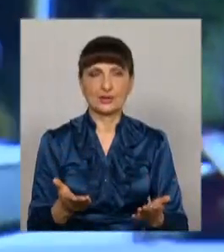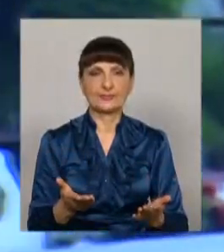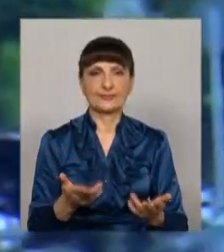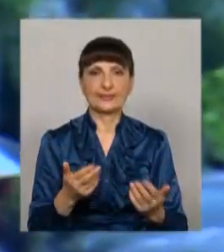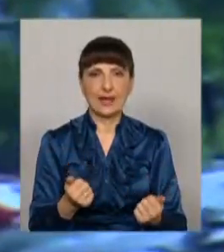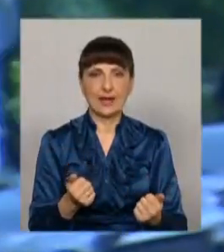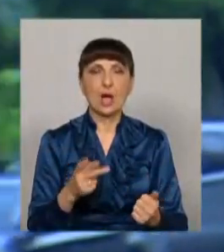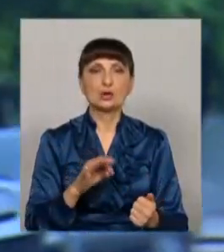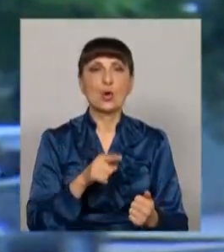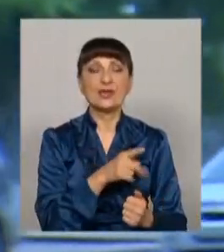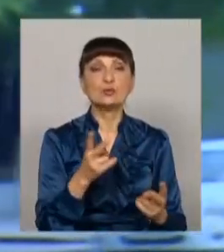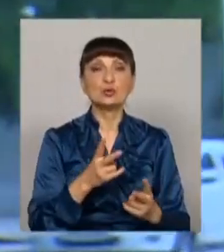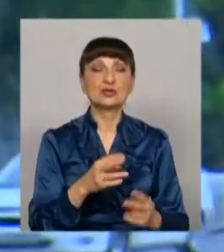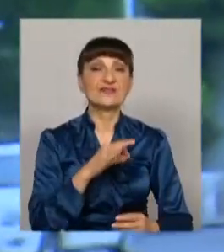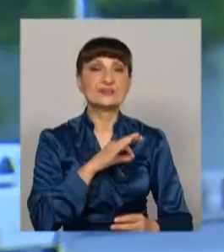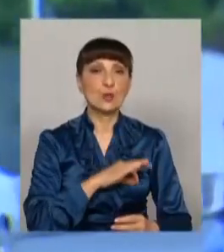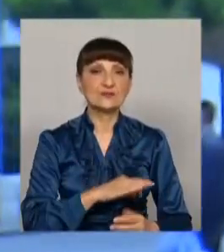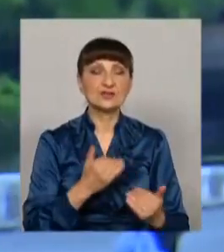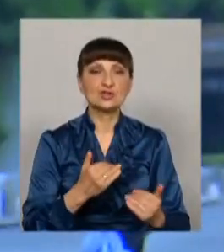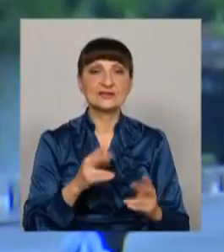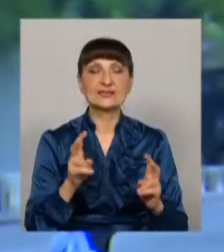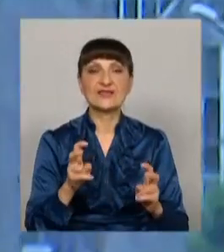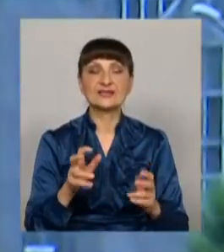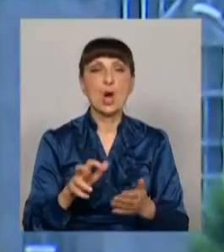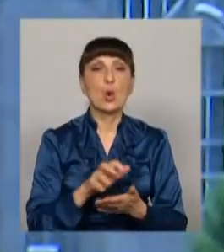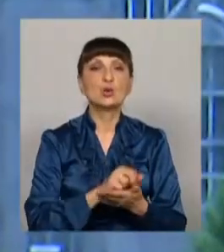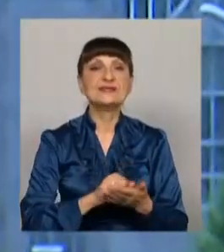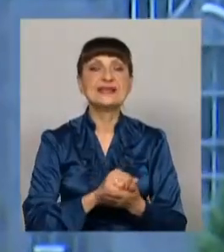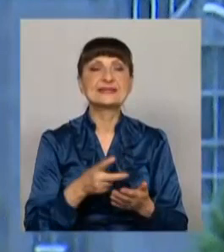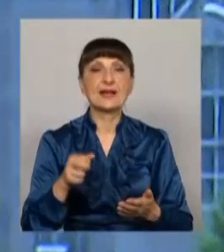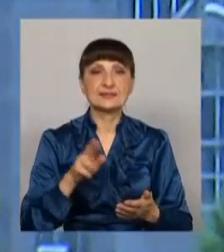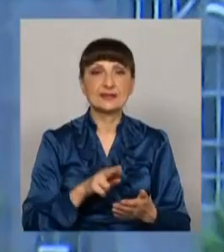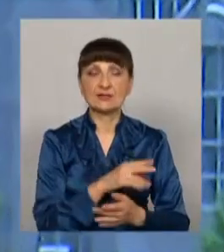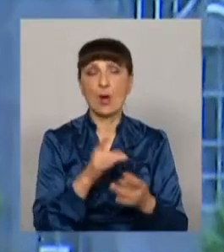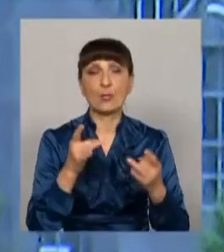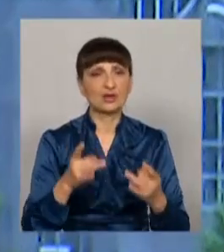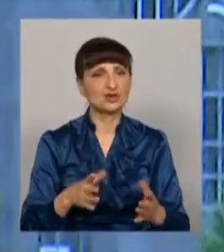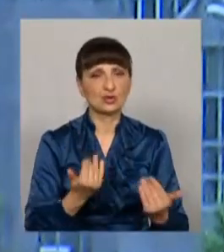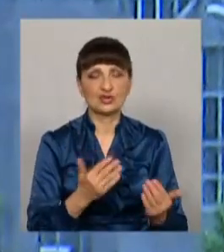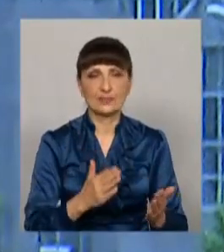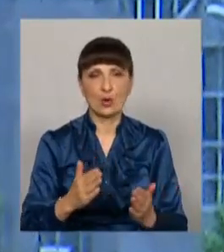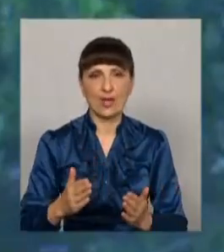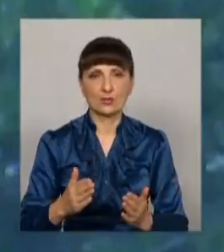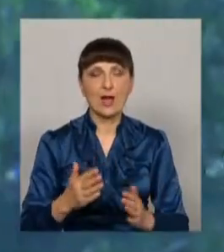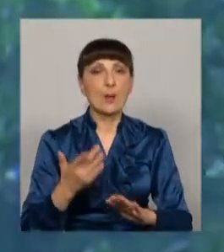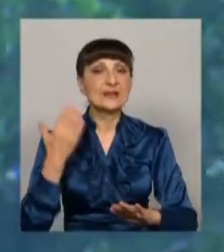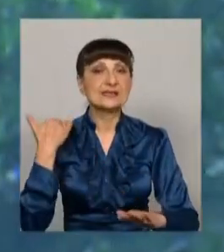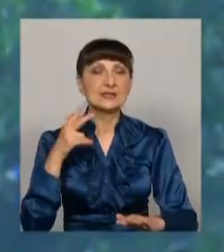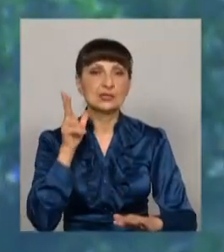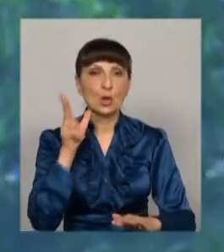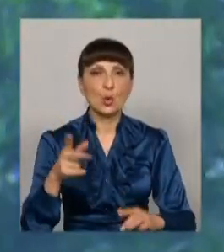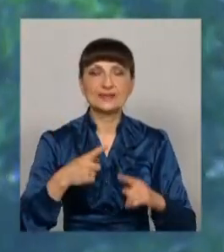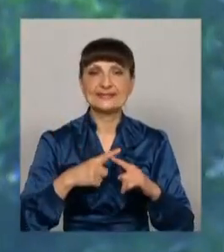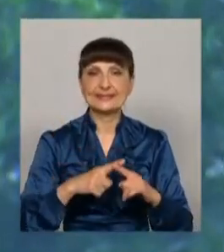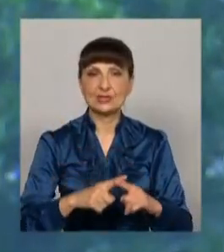в этом случае ему надо будет воспользоваться. Сейчас утилизация проходит, она в упрощенном порядке. Если последние 3 года